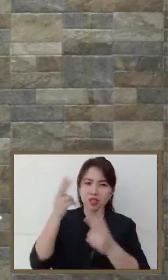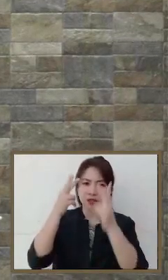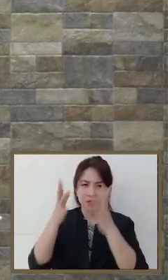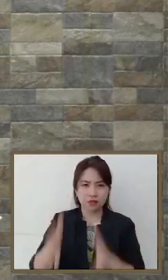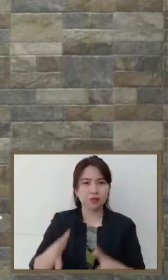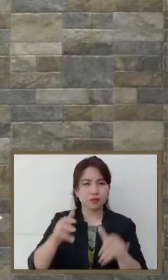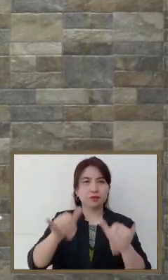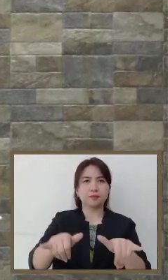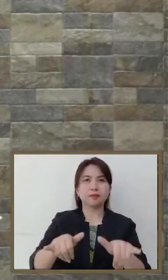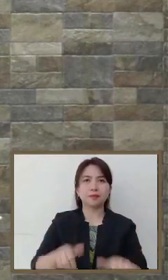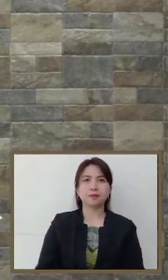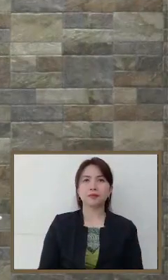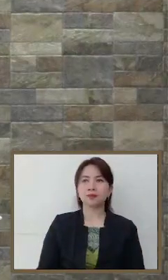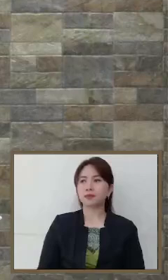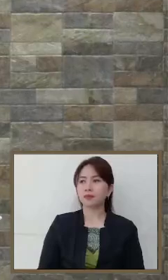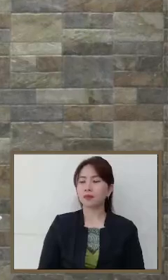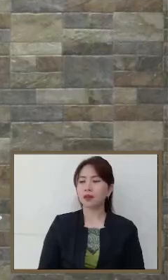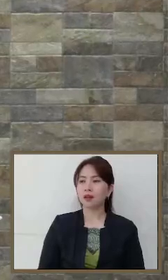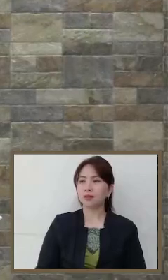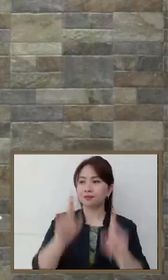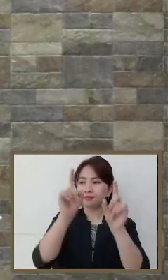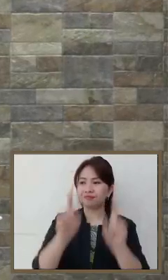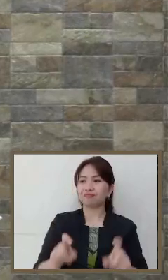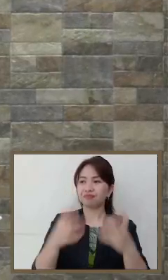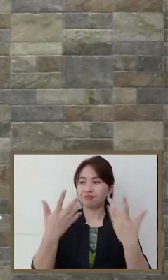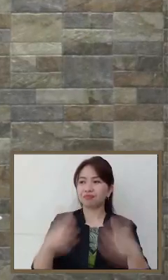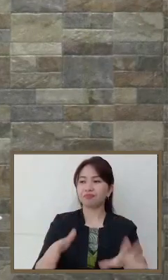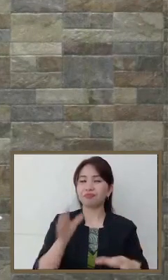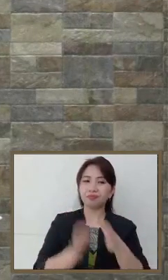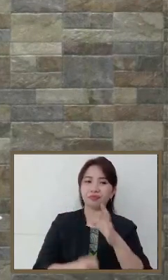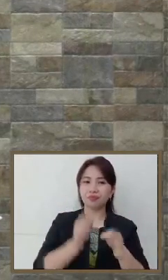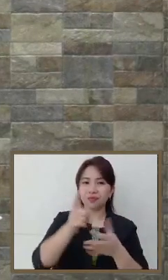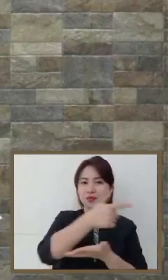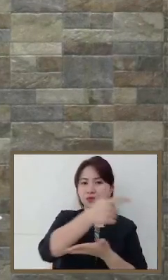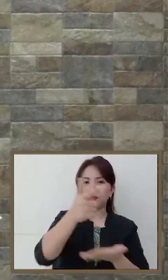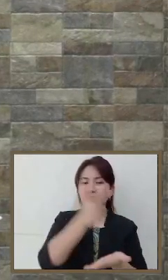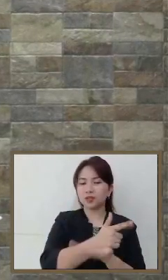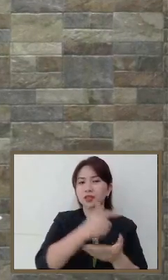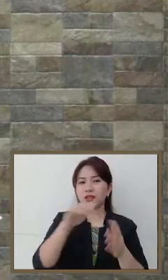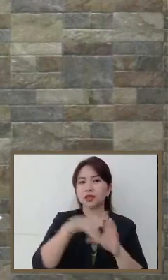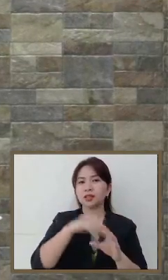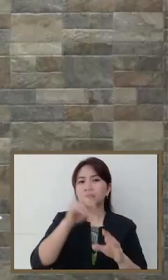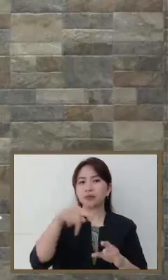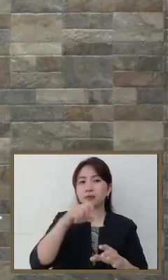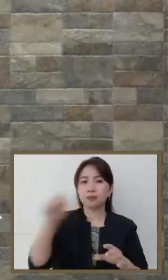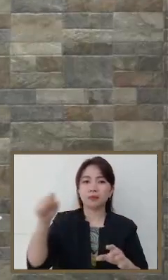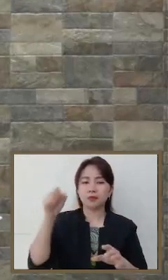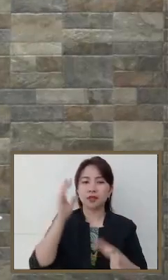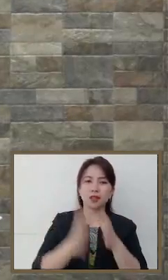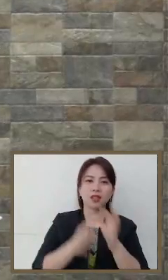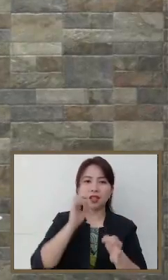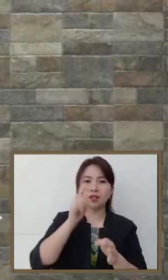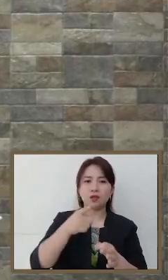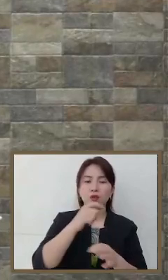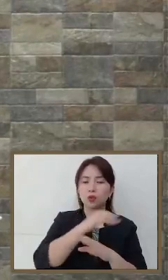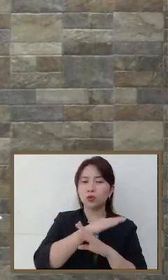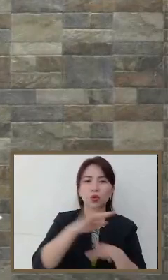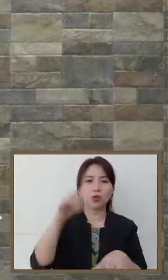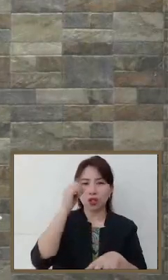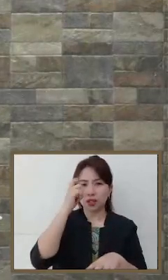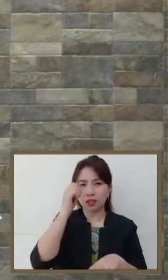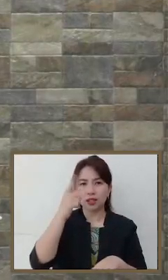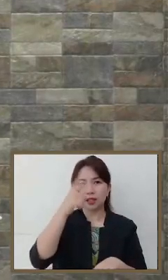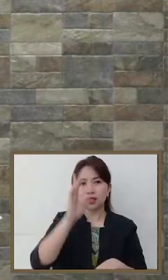bisita Exam pa lang natapos pag gumraduate ka pa sa pss kung hindi talaga diyos maliwanag SAO ang Diyos wala